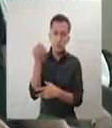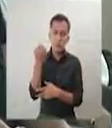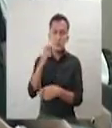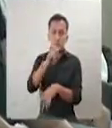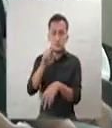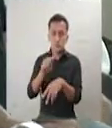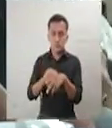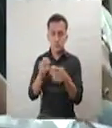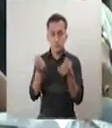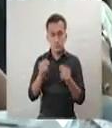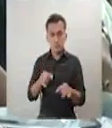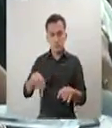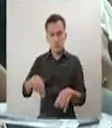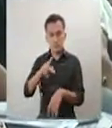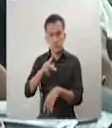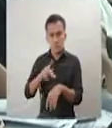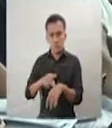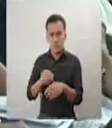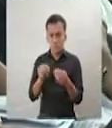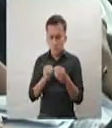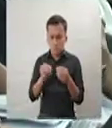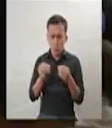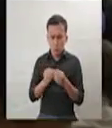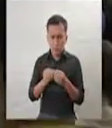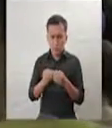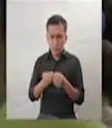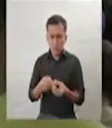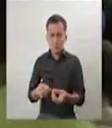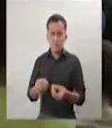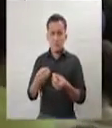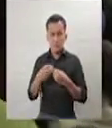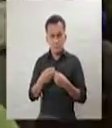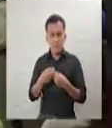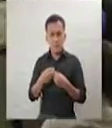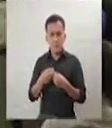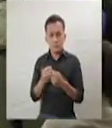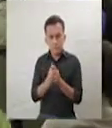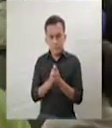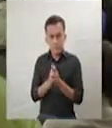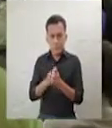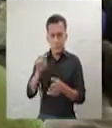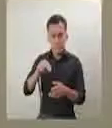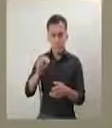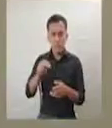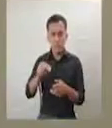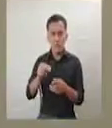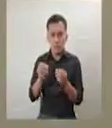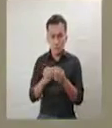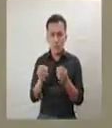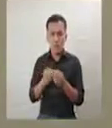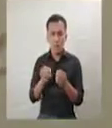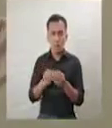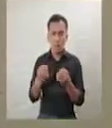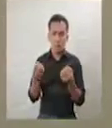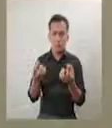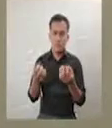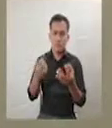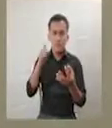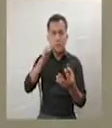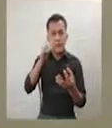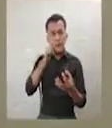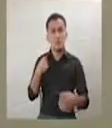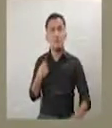at pangangailangan na mas maraming babaeng senador ang mahalal para